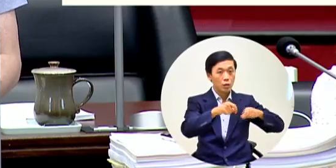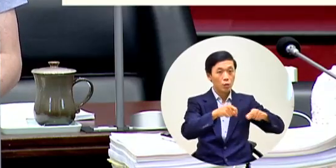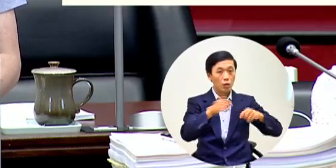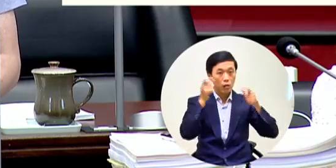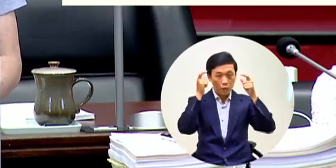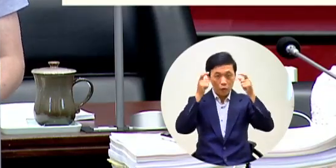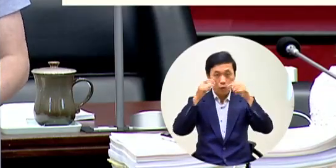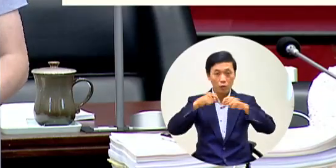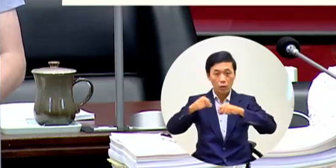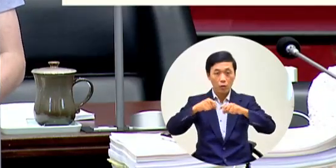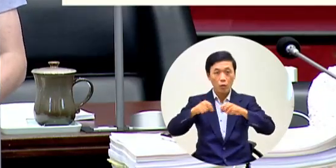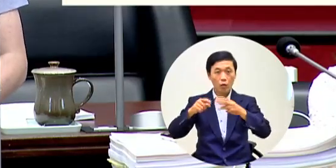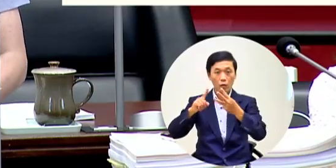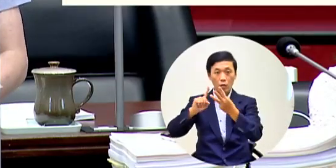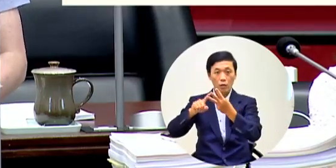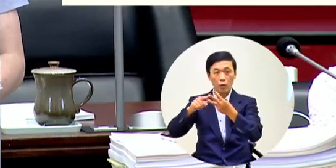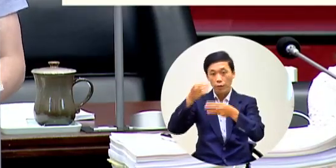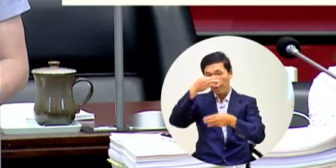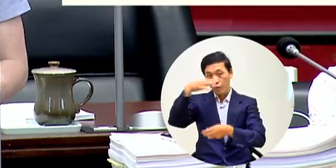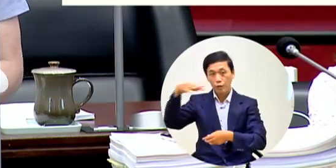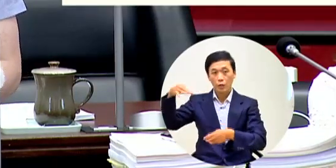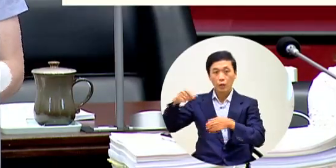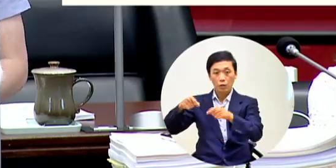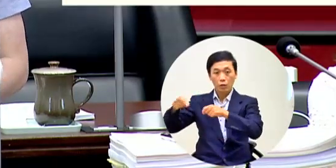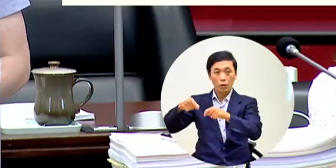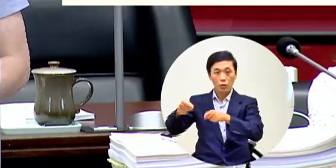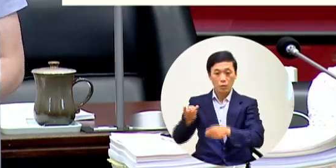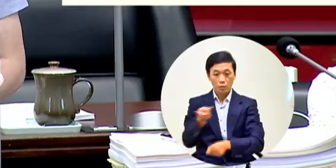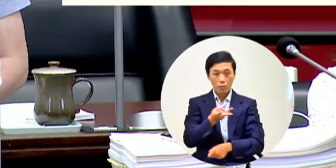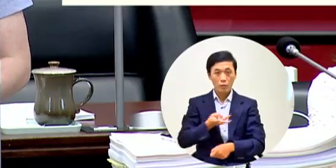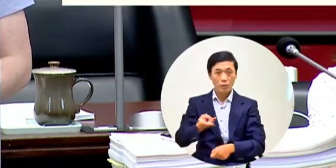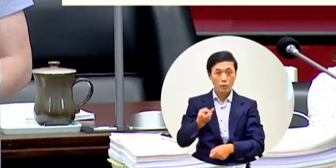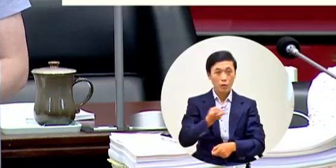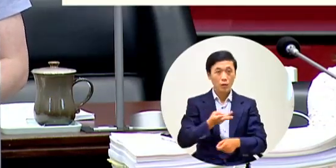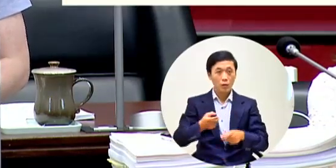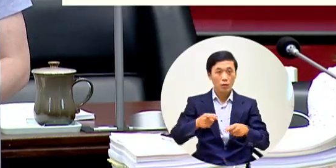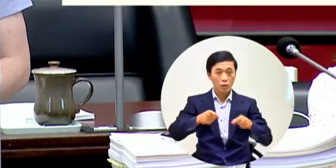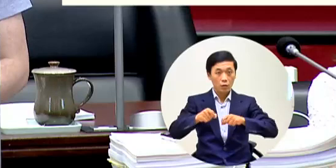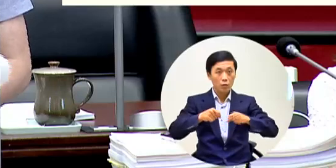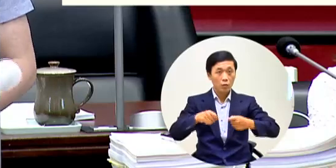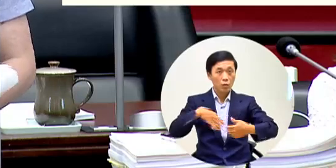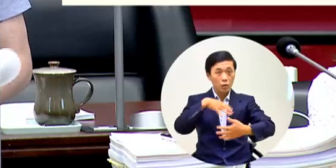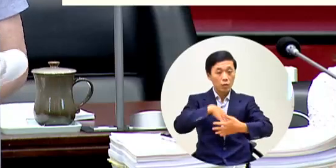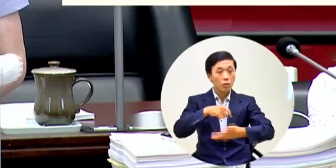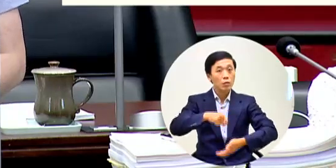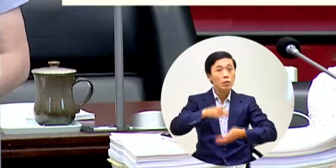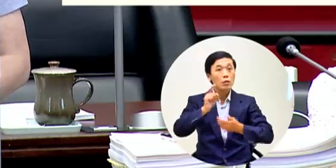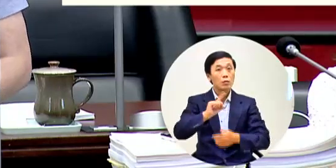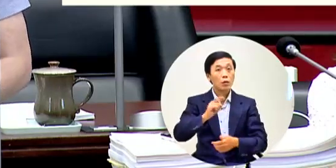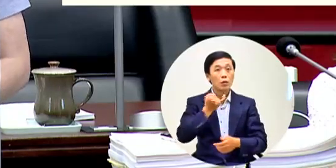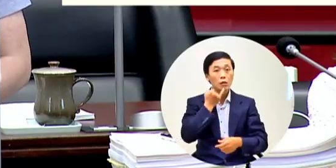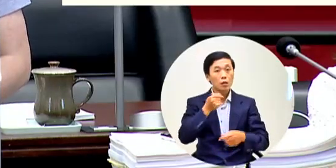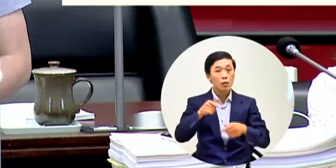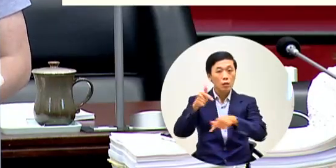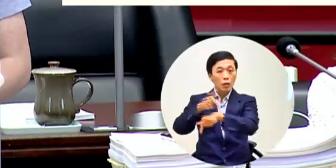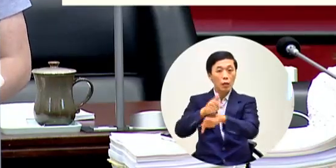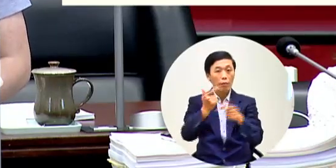计划，还有峰山计划，这三个计划里面有讲哦，矮西南北相通的